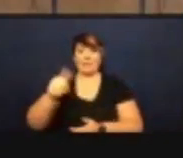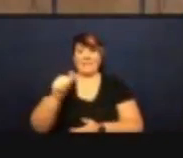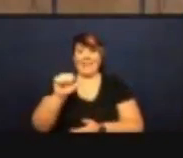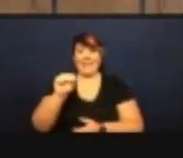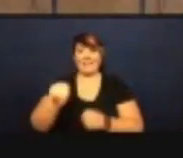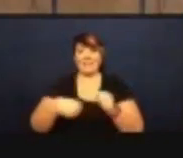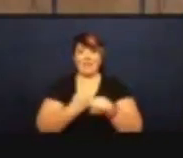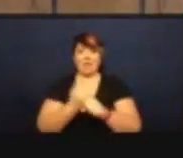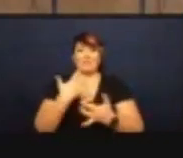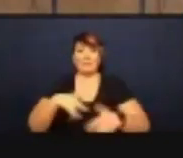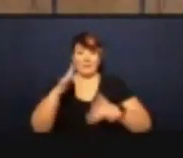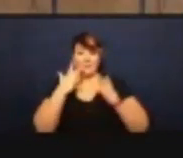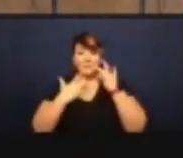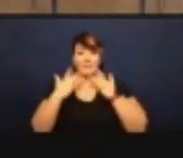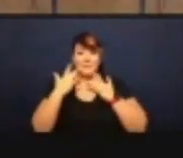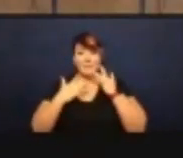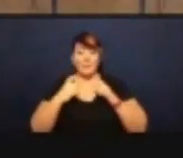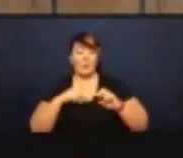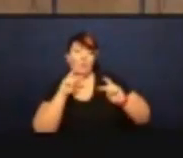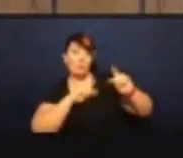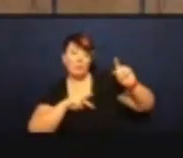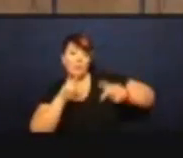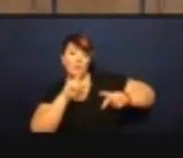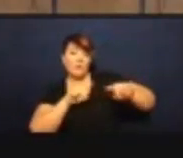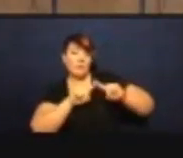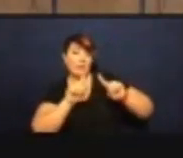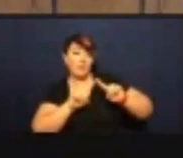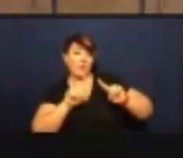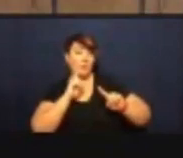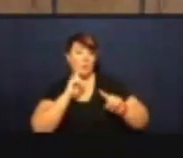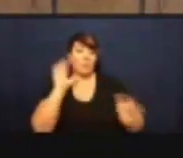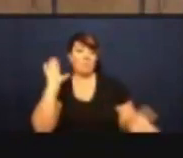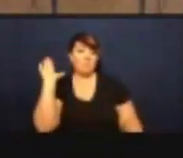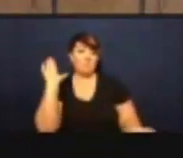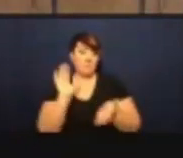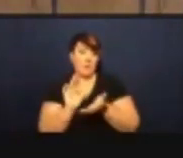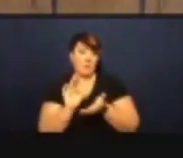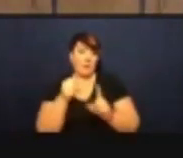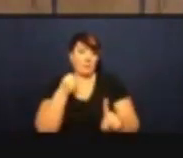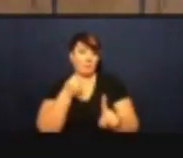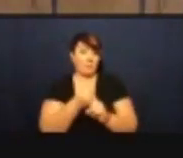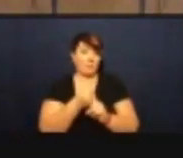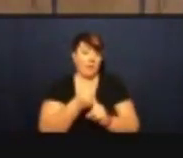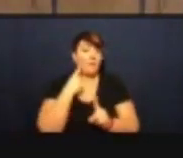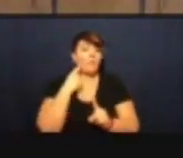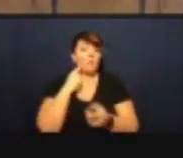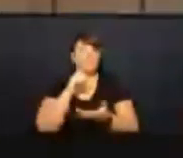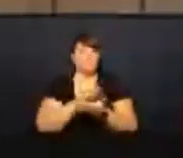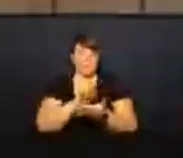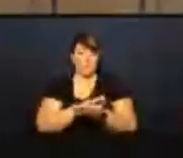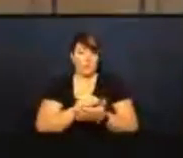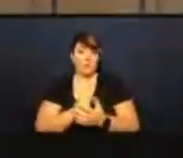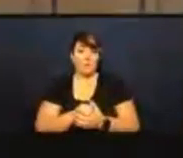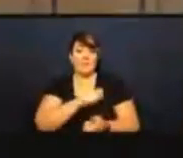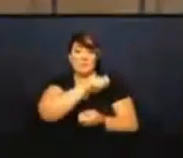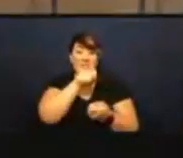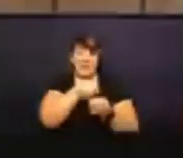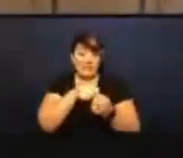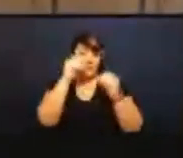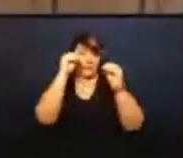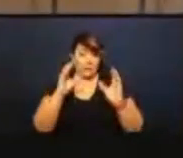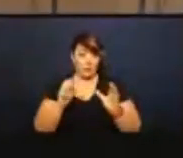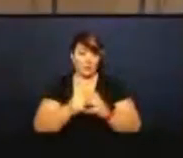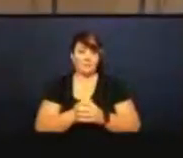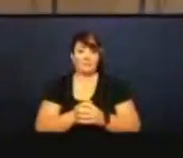kitaifa, hali si nzuri kuhusiana na takwimu za walimu na wafanyikazi ambao nimewataja. Kumekuwa na